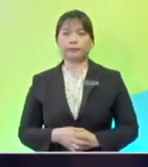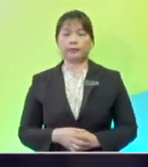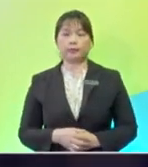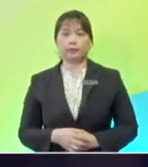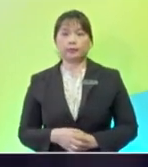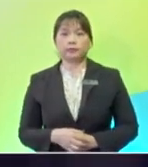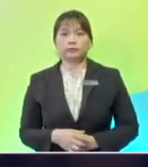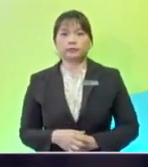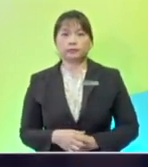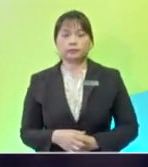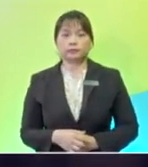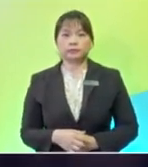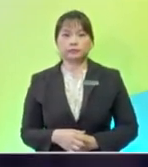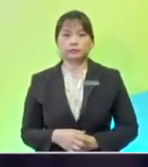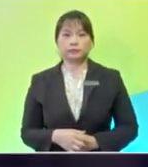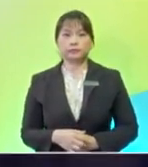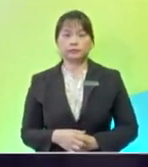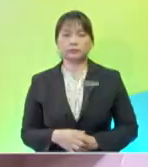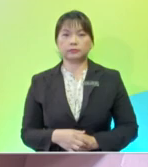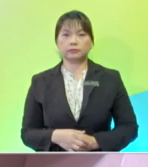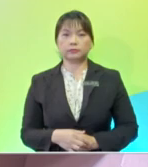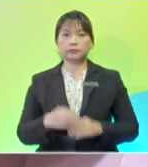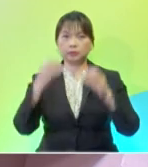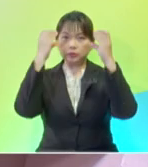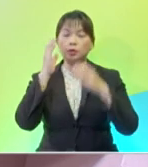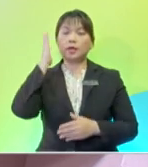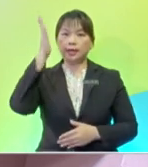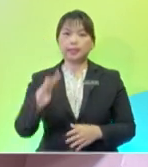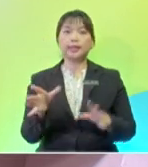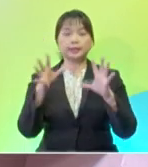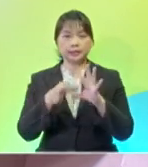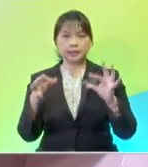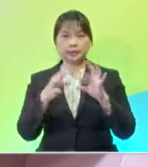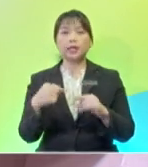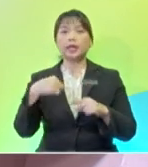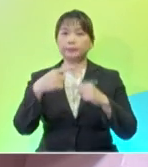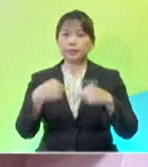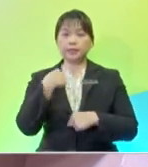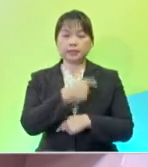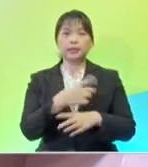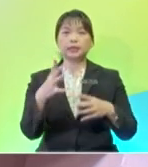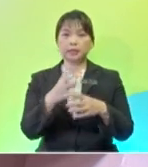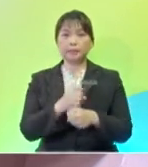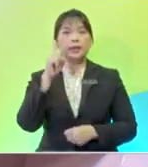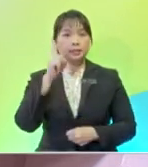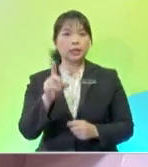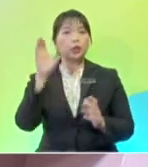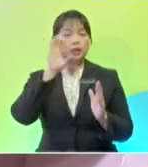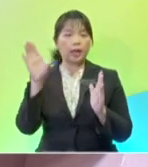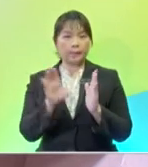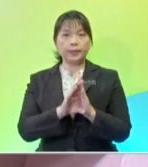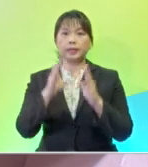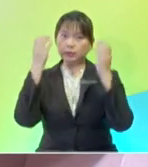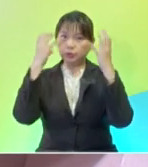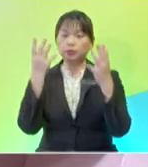jadi sekalian nih gue akan cerita bila kita dapat satu gambar kecek guna awak tahu